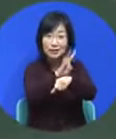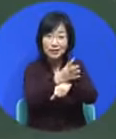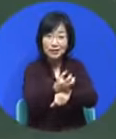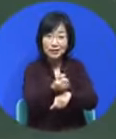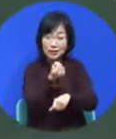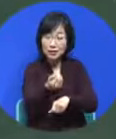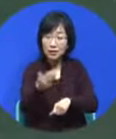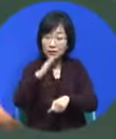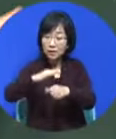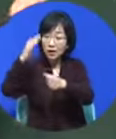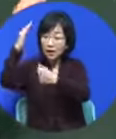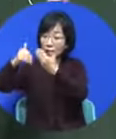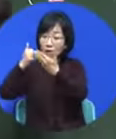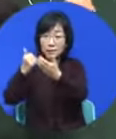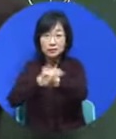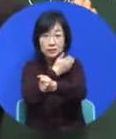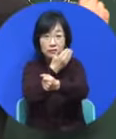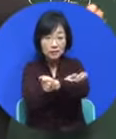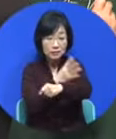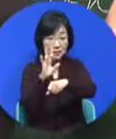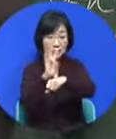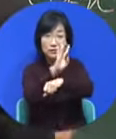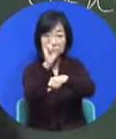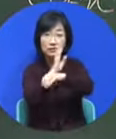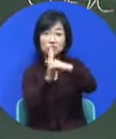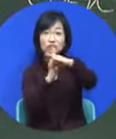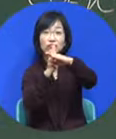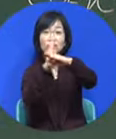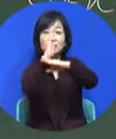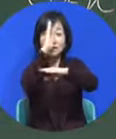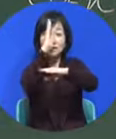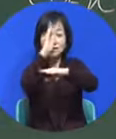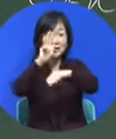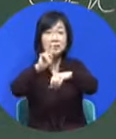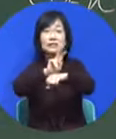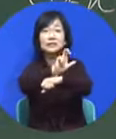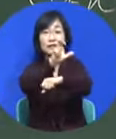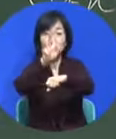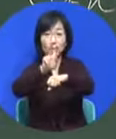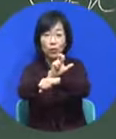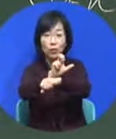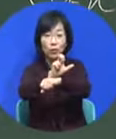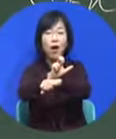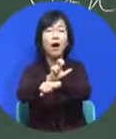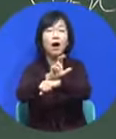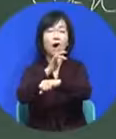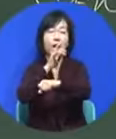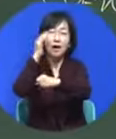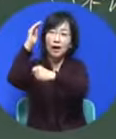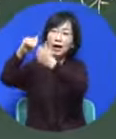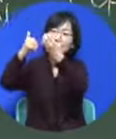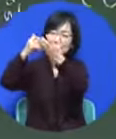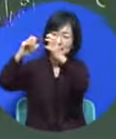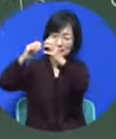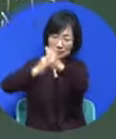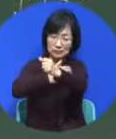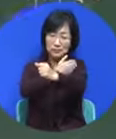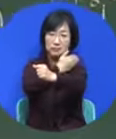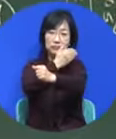응답으로 임하게 되는데 이걸 보고 하나님의 나라입니다 only hours to us